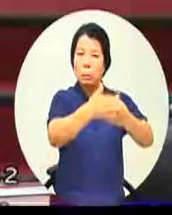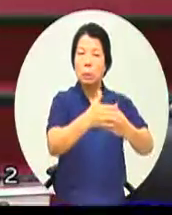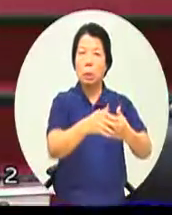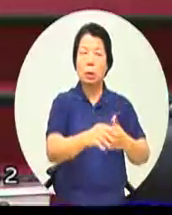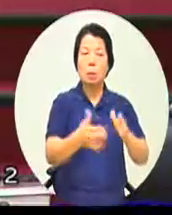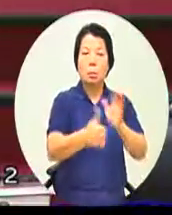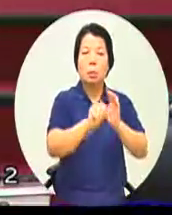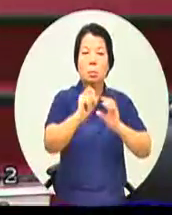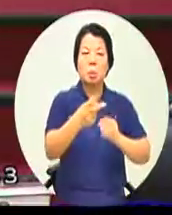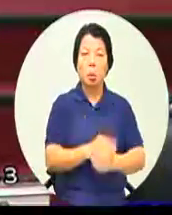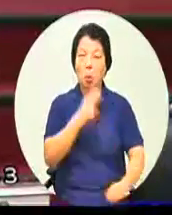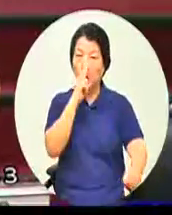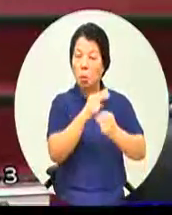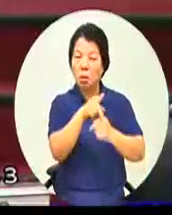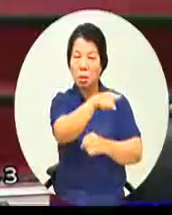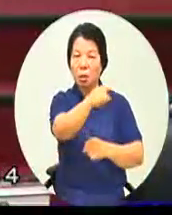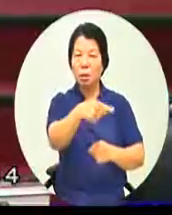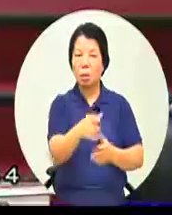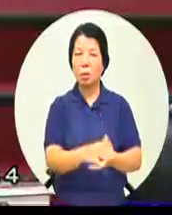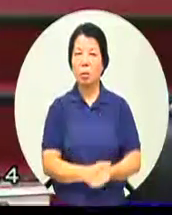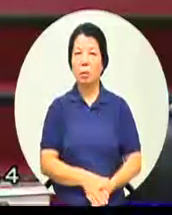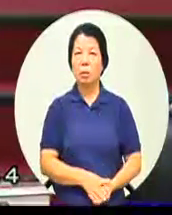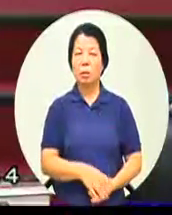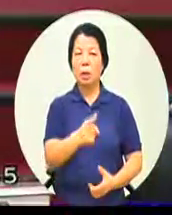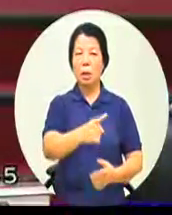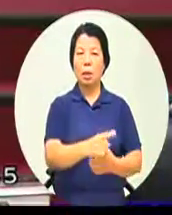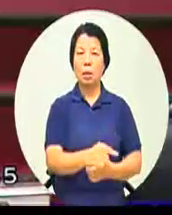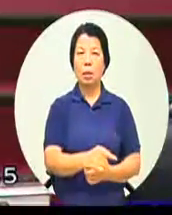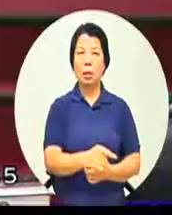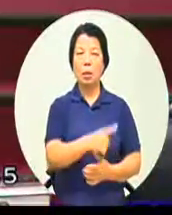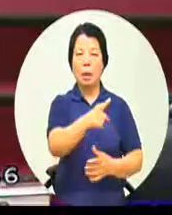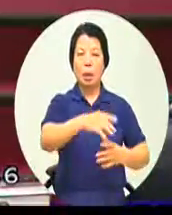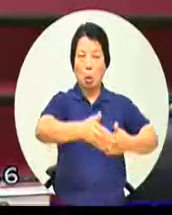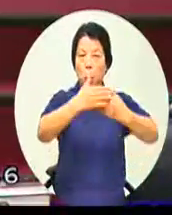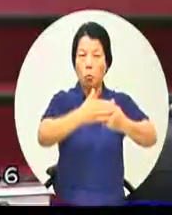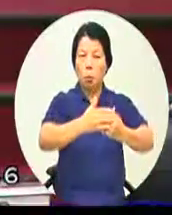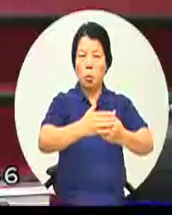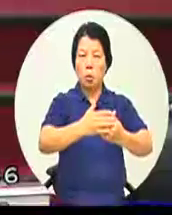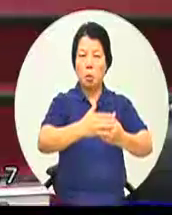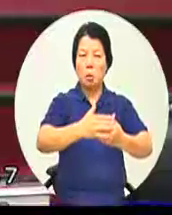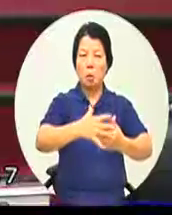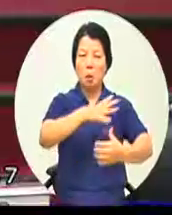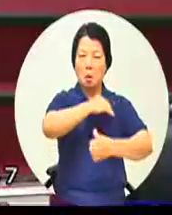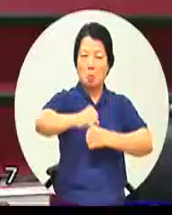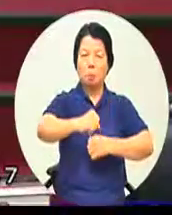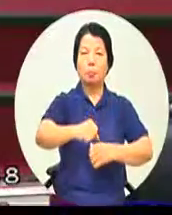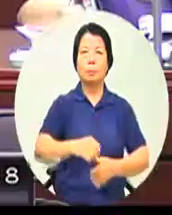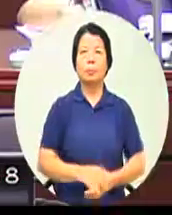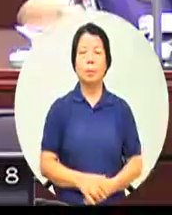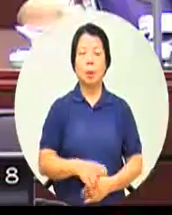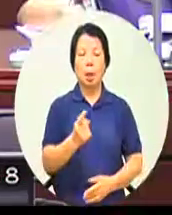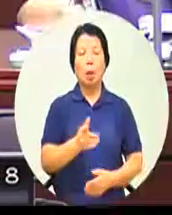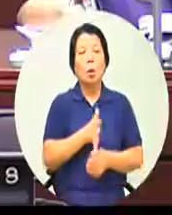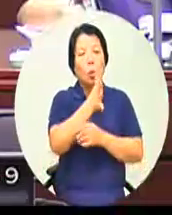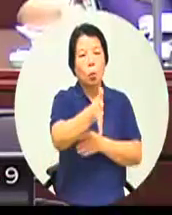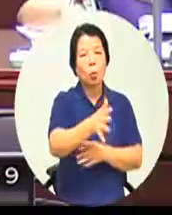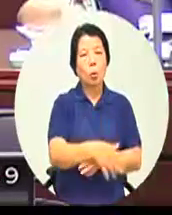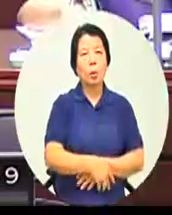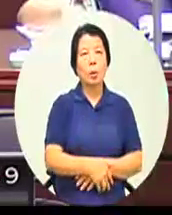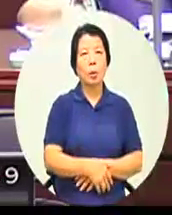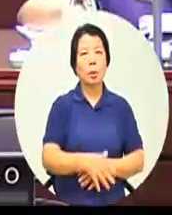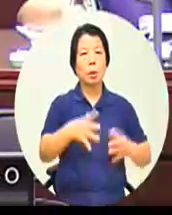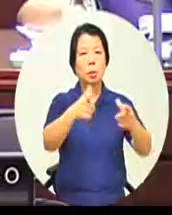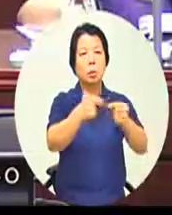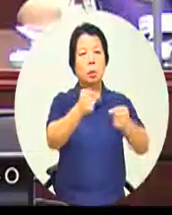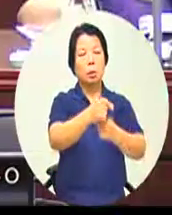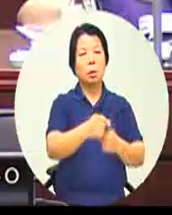恶不赦、太头大罪，北京政府就要查严话了。来，局长你的看法咧？ 这是来爱问北京政府诶，他们的